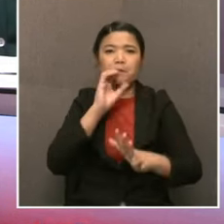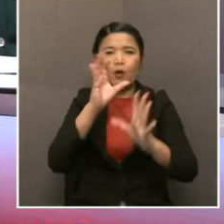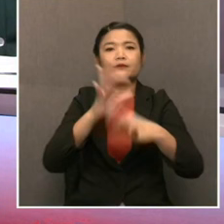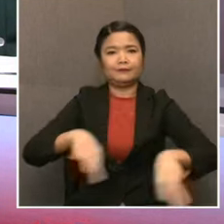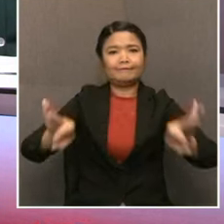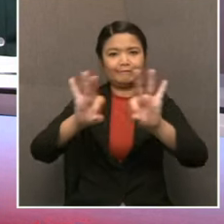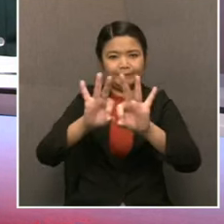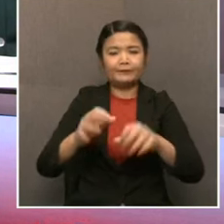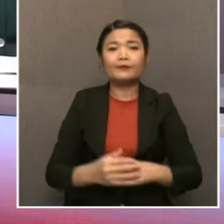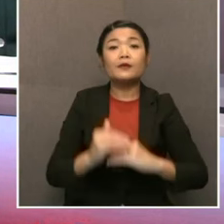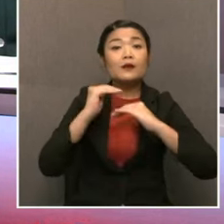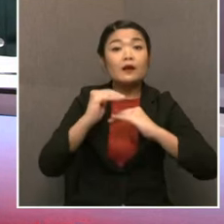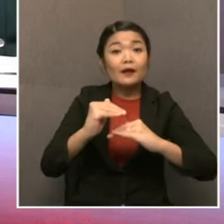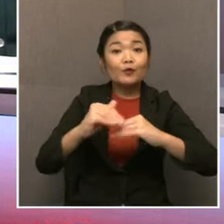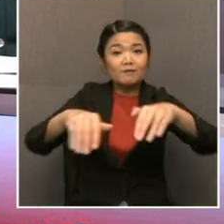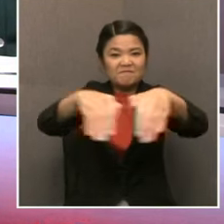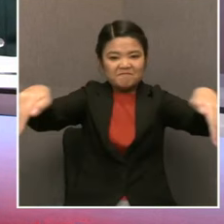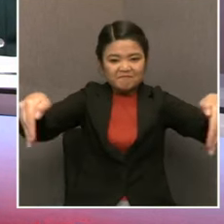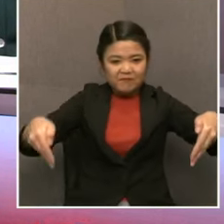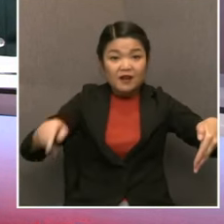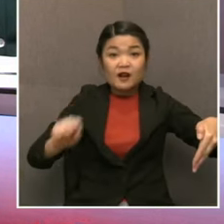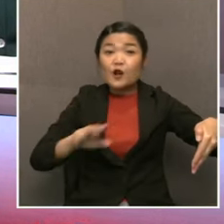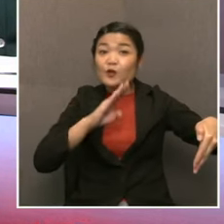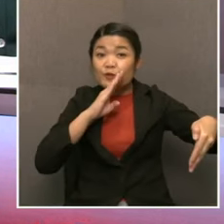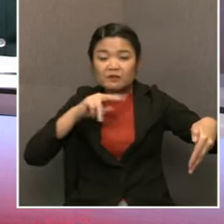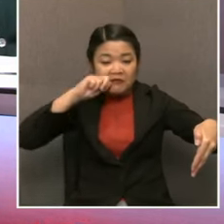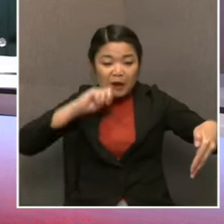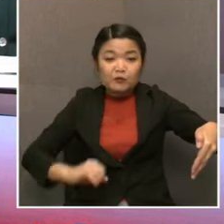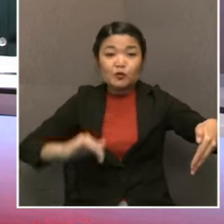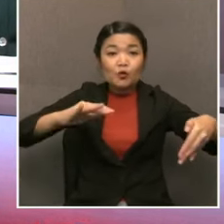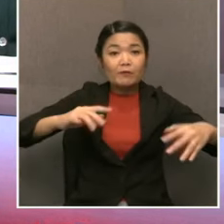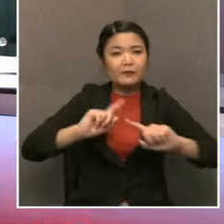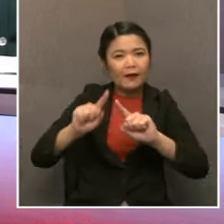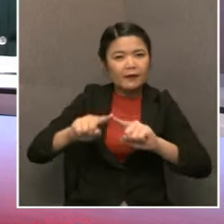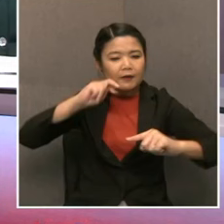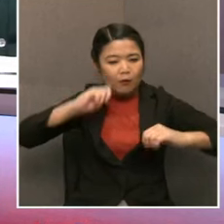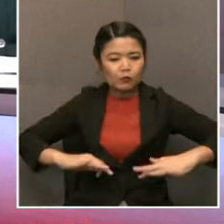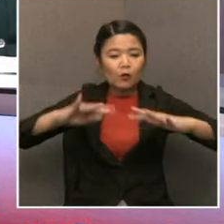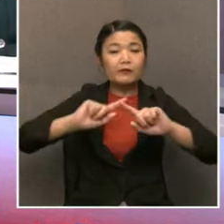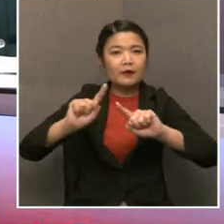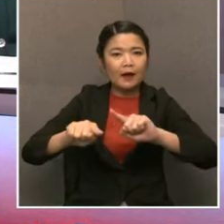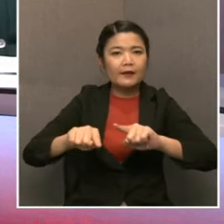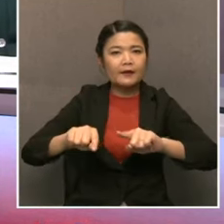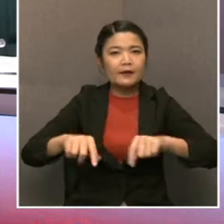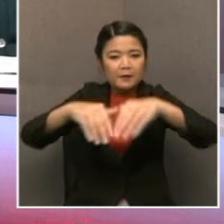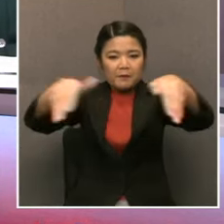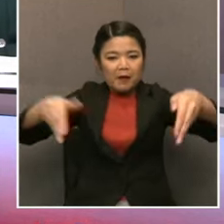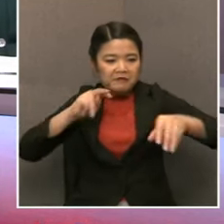รวมไปถึงการกำหนดพื้นที่ในการรับมือเวลาที่เกิดเหตistani ย